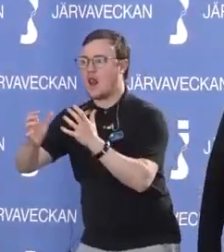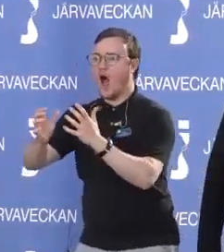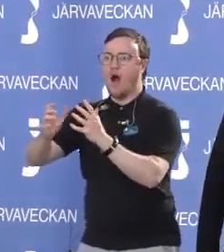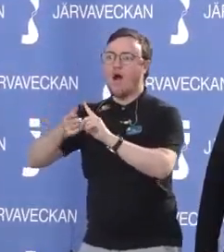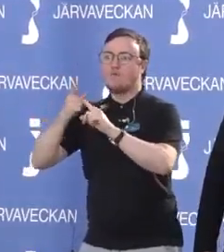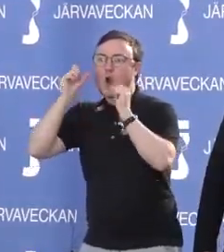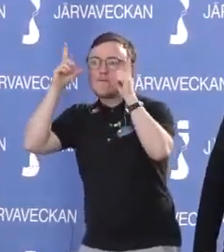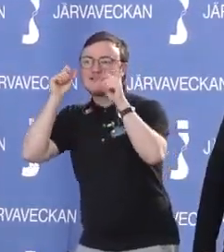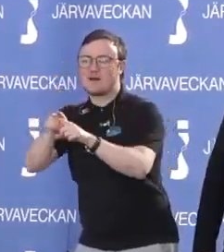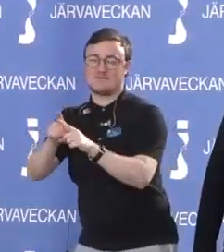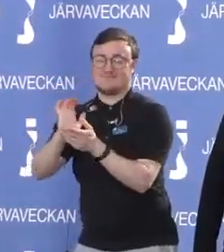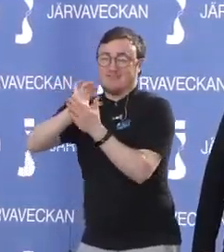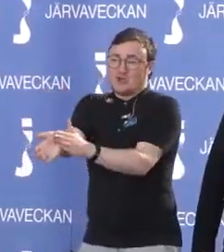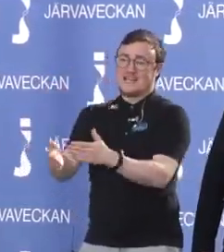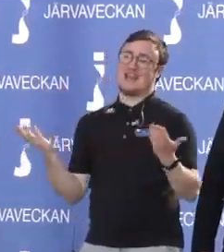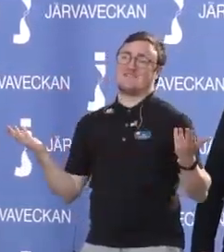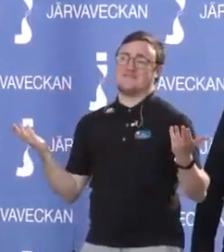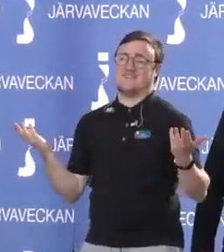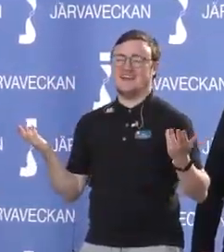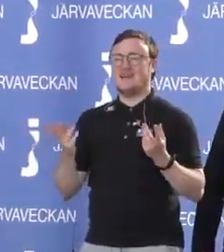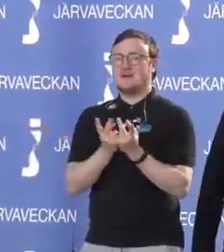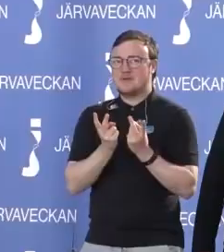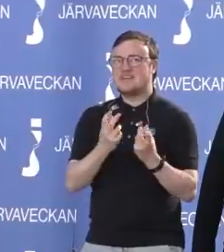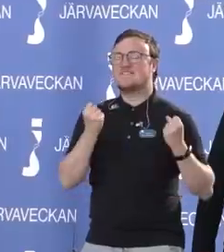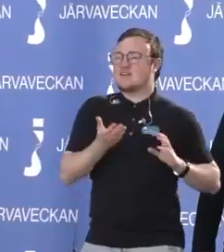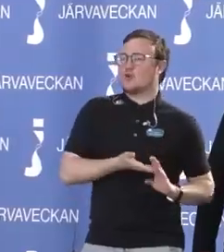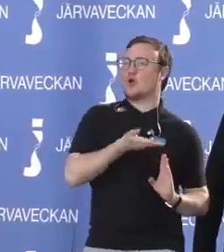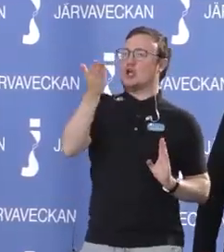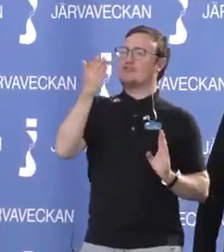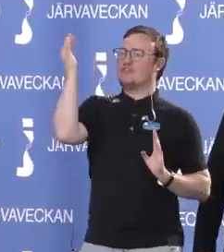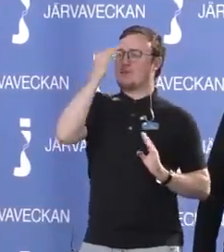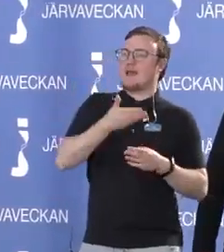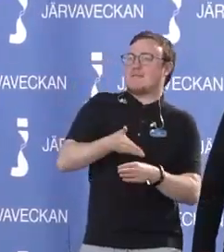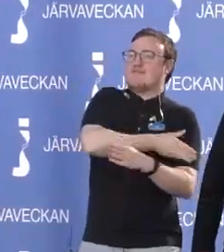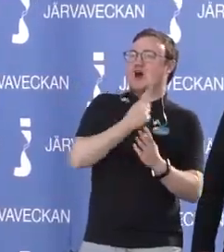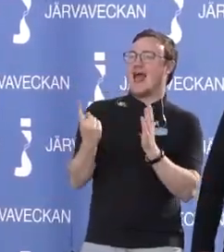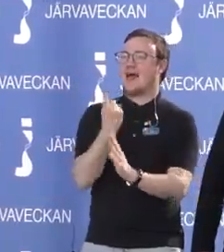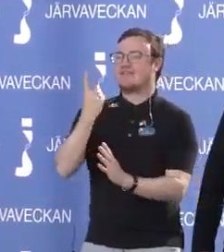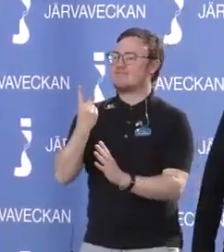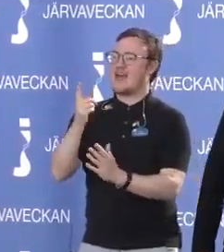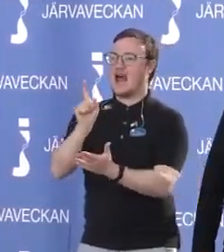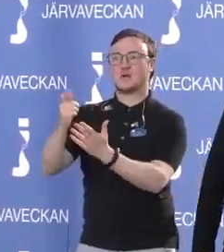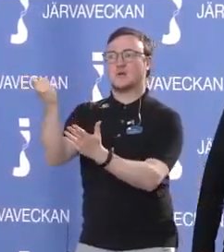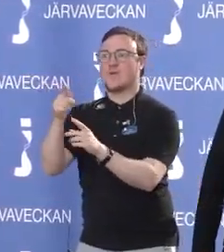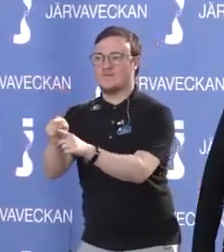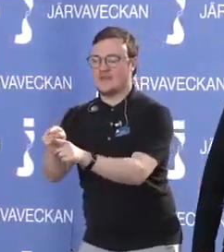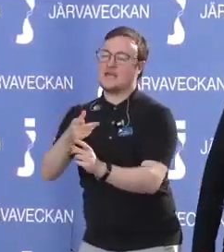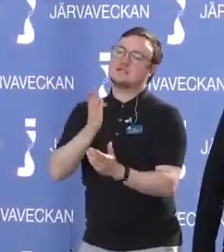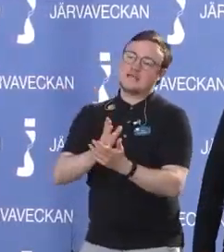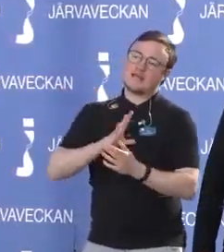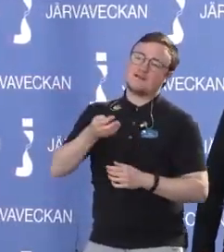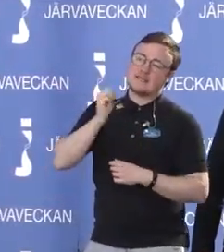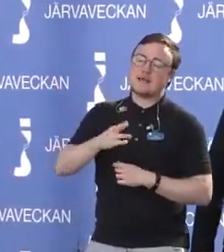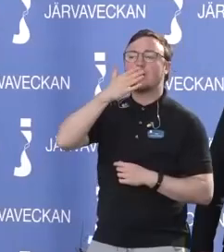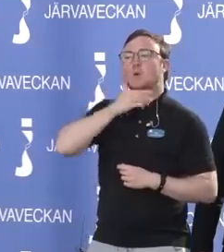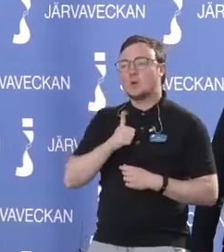att prata mer om, att lyfta mer de problem som finns bland olika målgrupper. Sen finns det säkert exempel från unga målgrupper också och